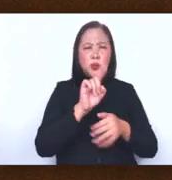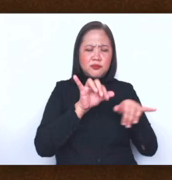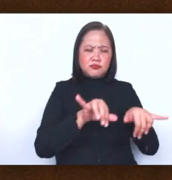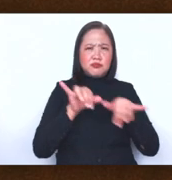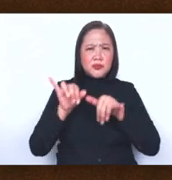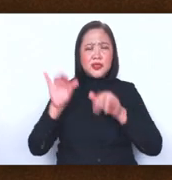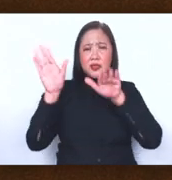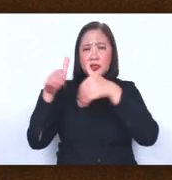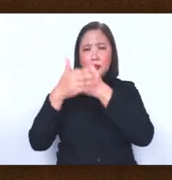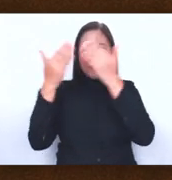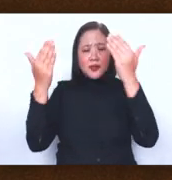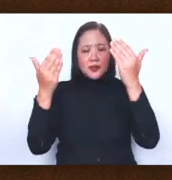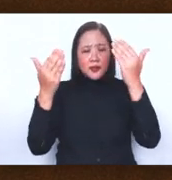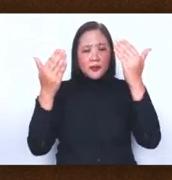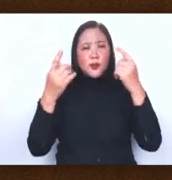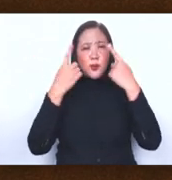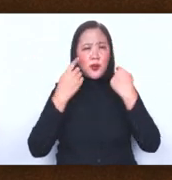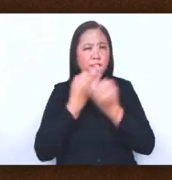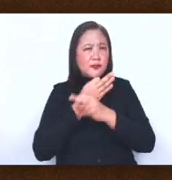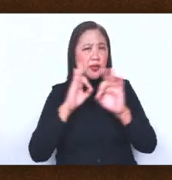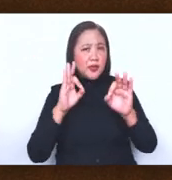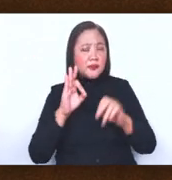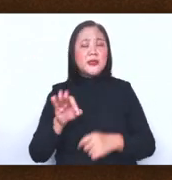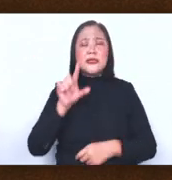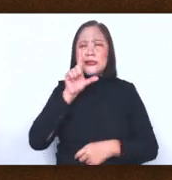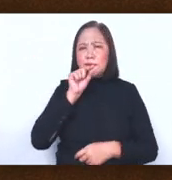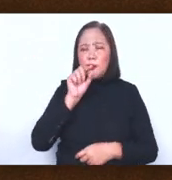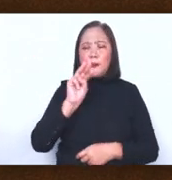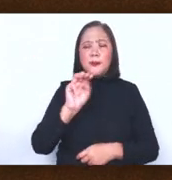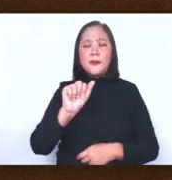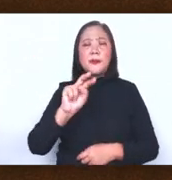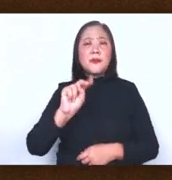Luha ng Buwaya, at mga ibong mandaragit.